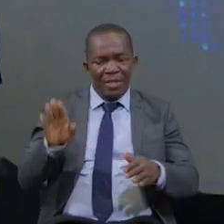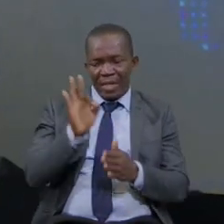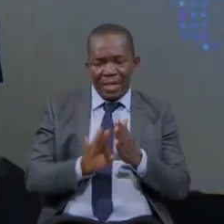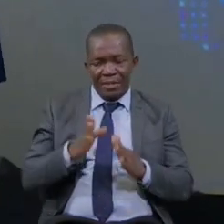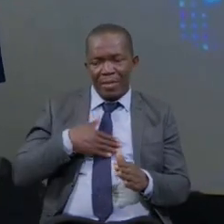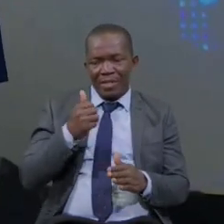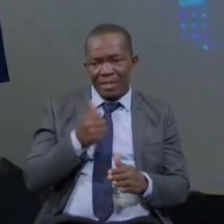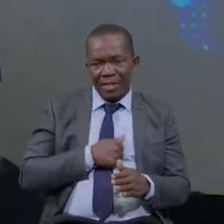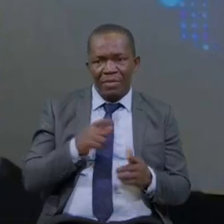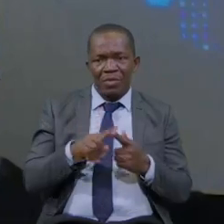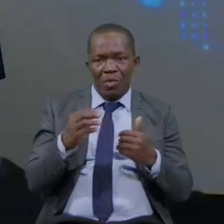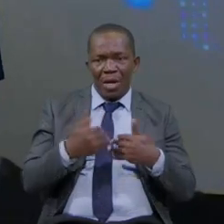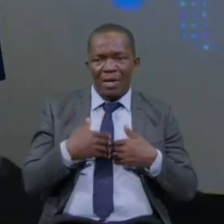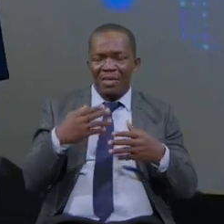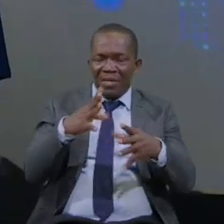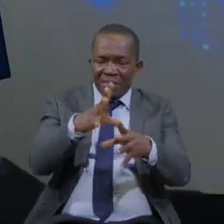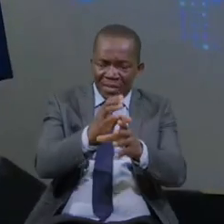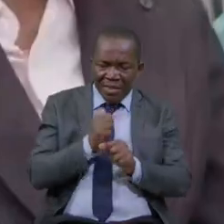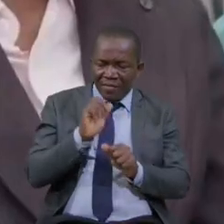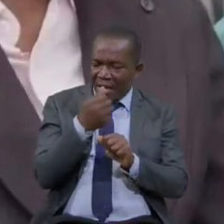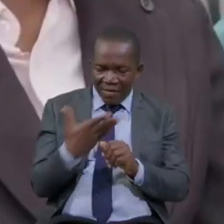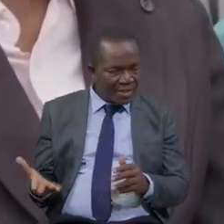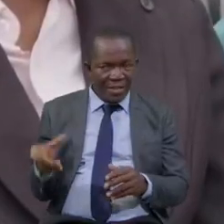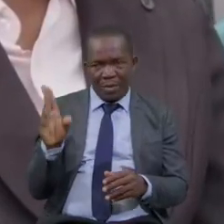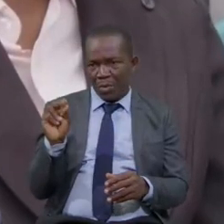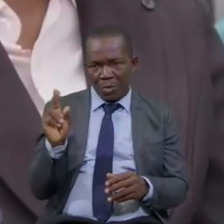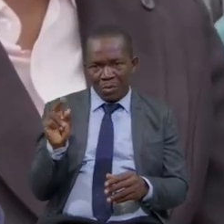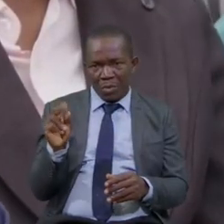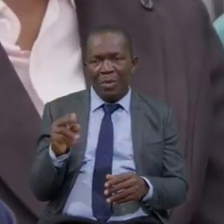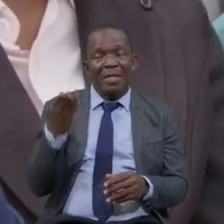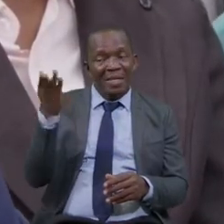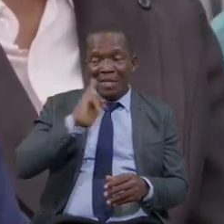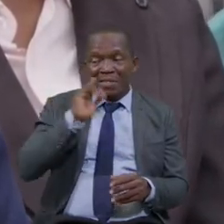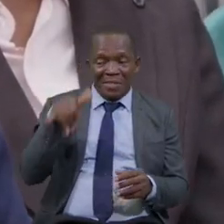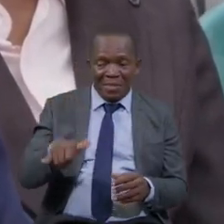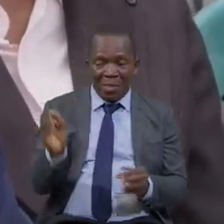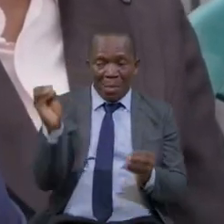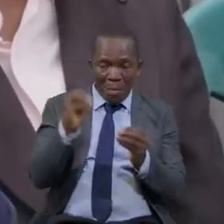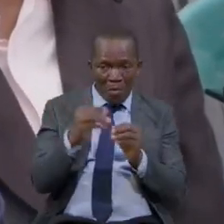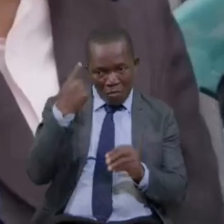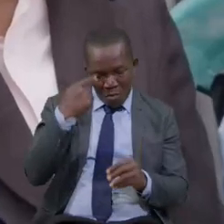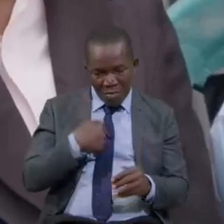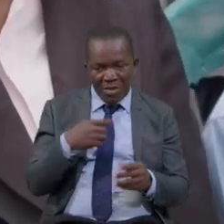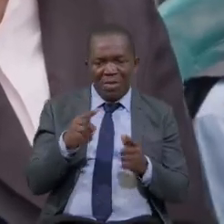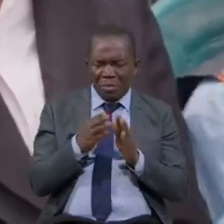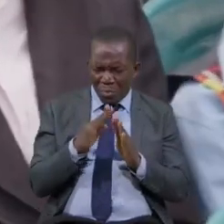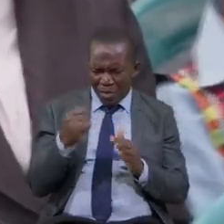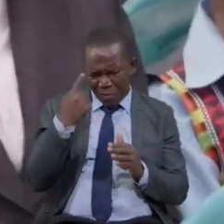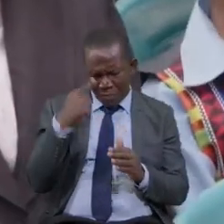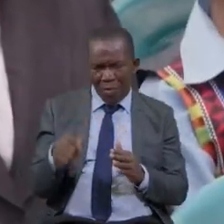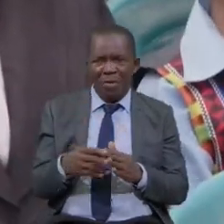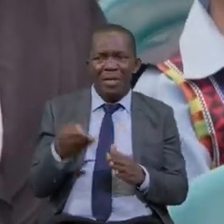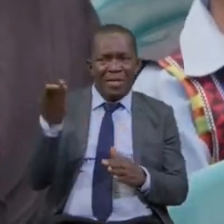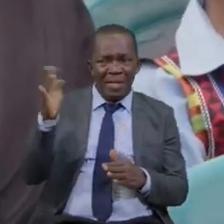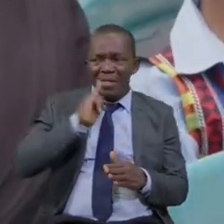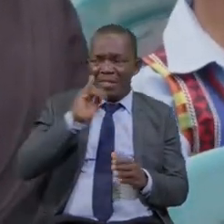encore beaucoup que j'espère. Il y a beaucoup que je recherche. Il y a beaucoup de choses que je veux encore. J'espère encore beaucoup